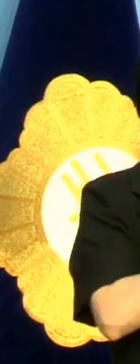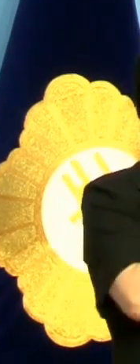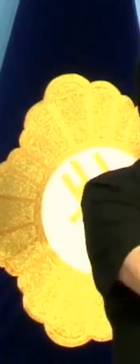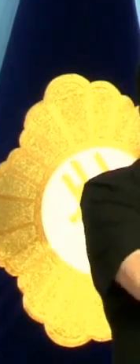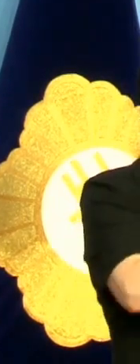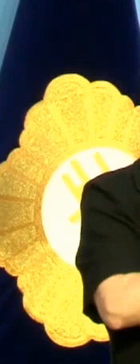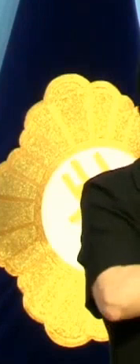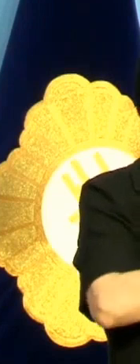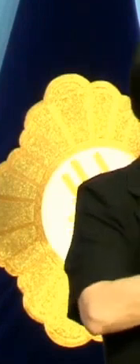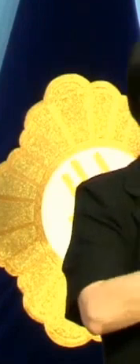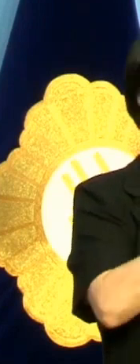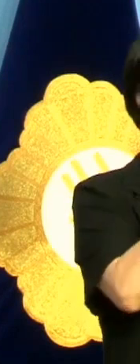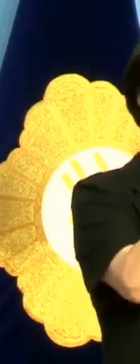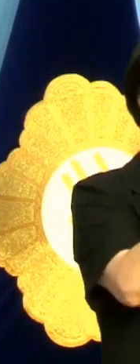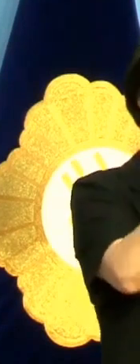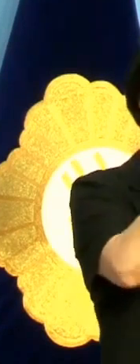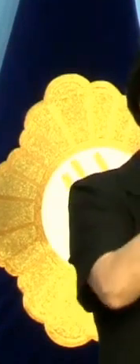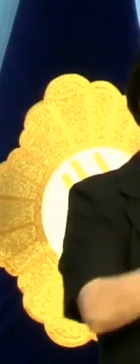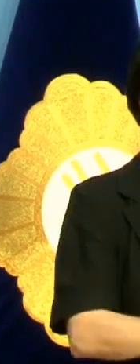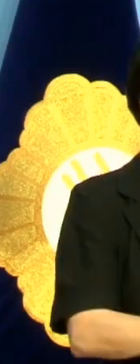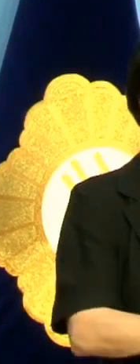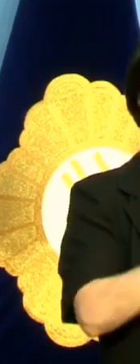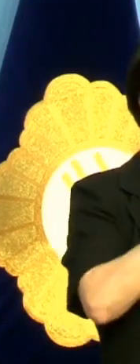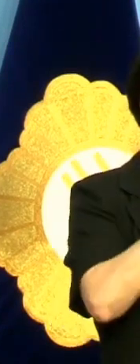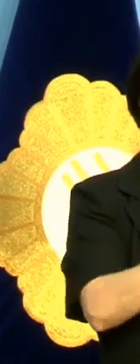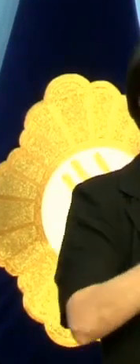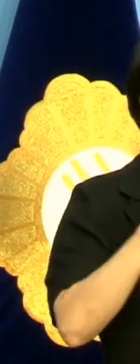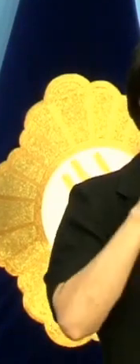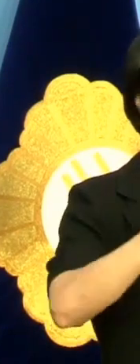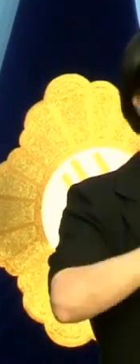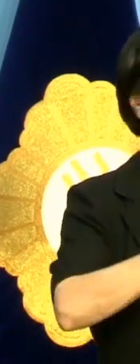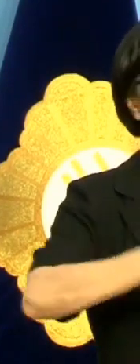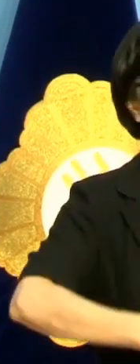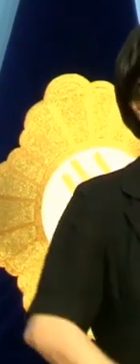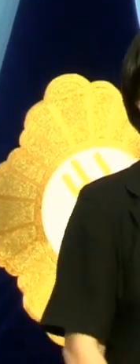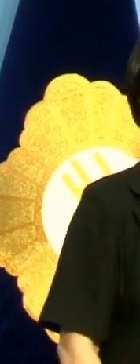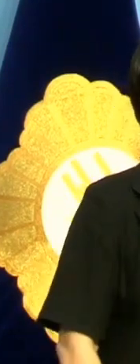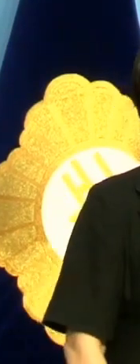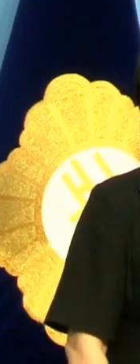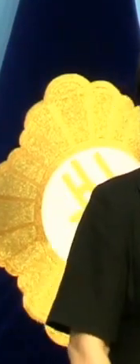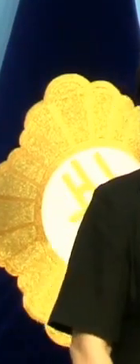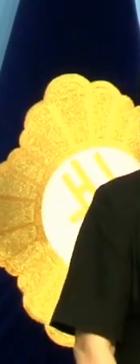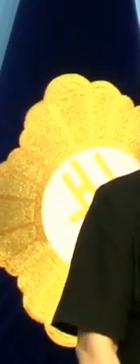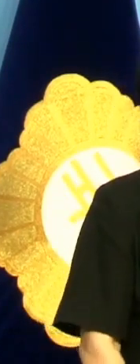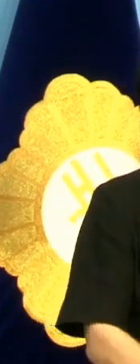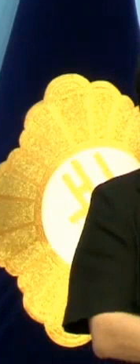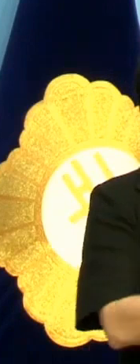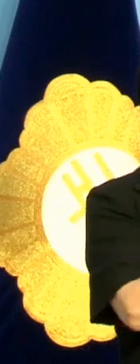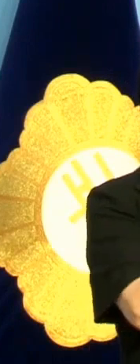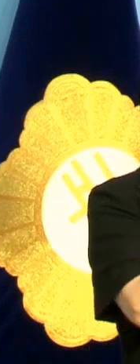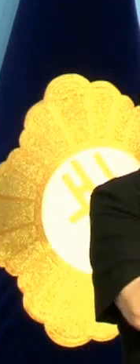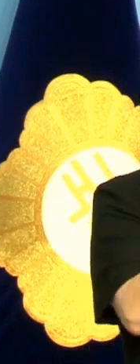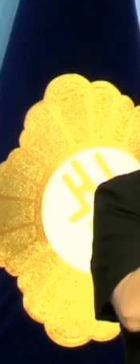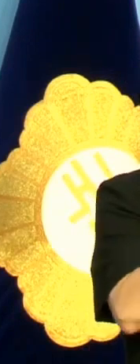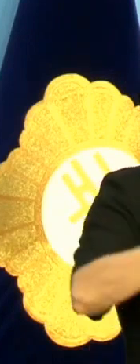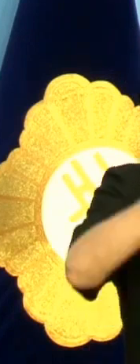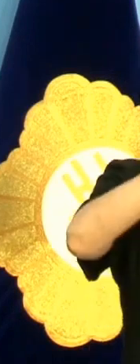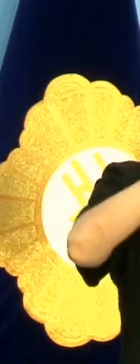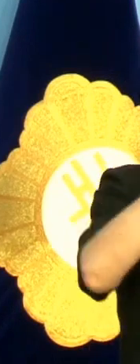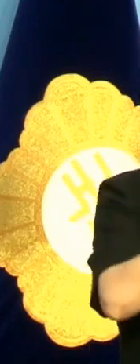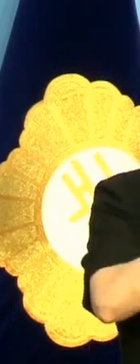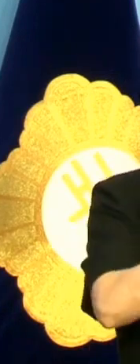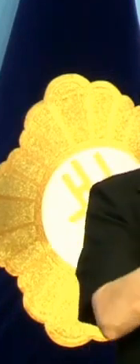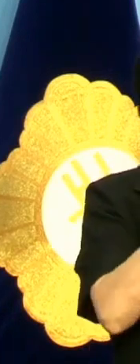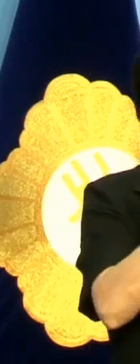공개했던 재선 재산 내역이 계속해서 공개되어야 한다 그리고 공시지가 상승 주식